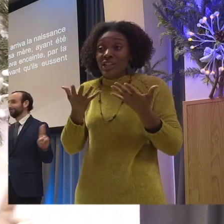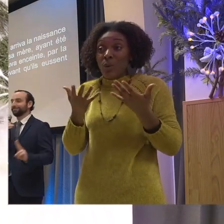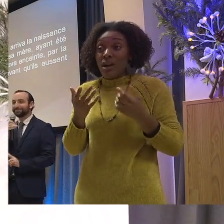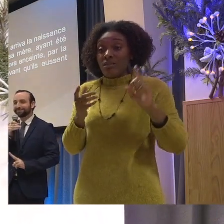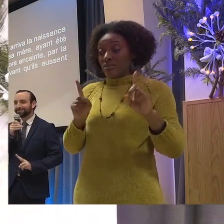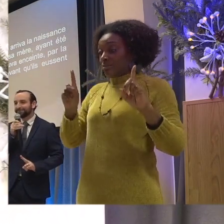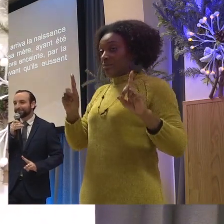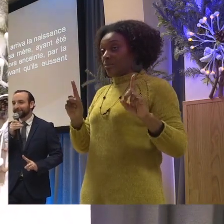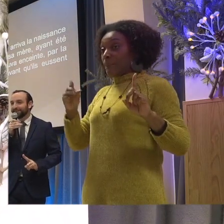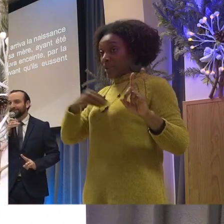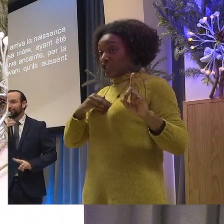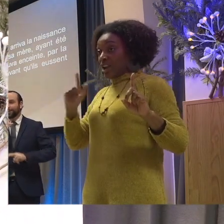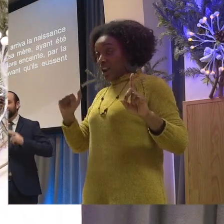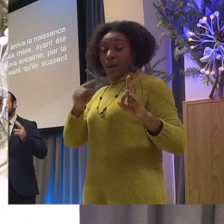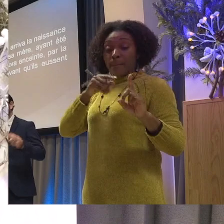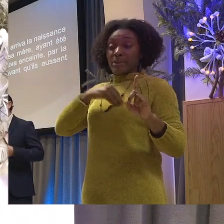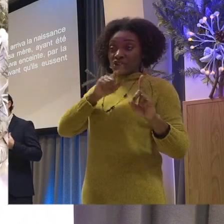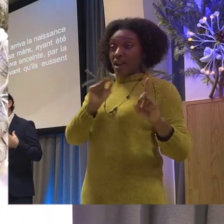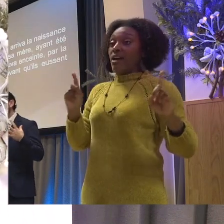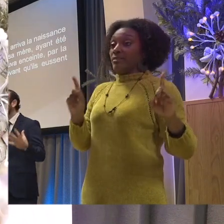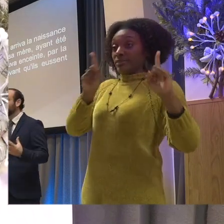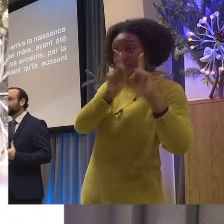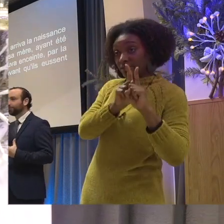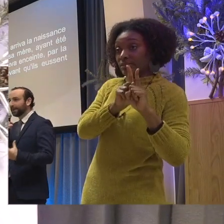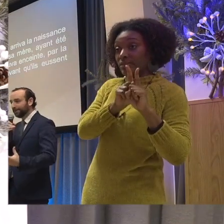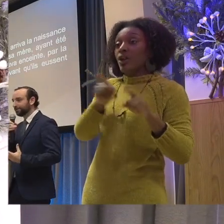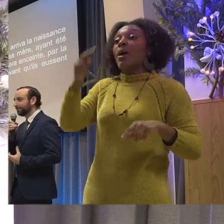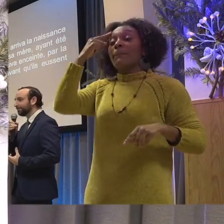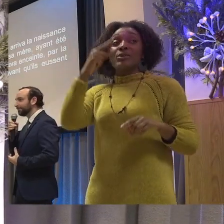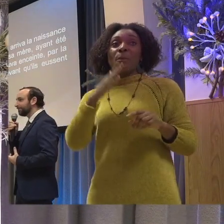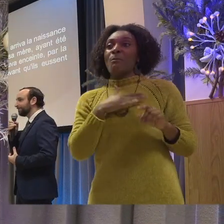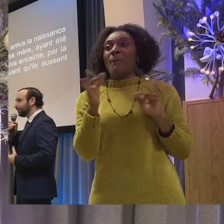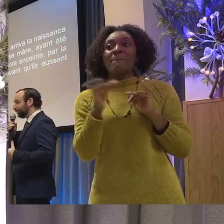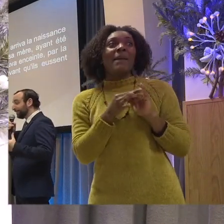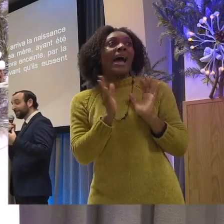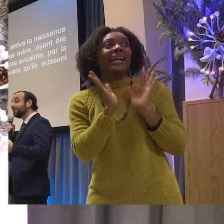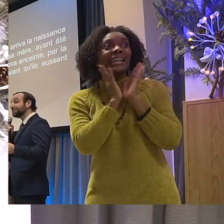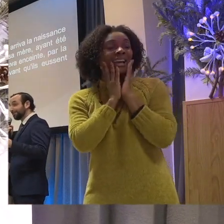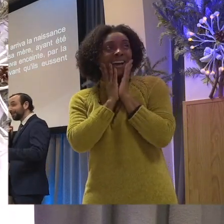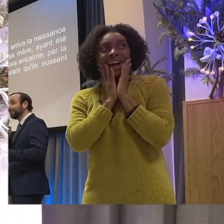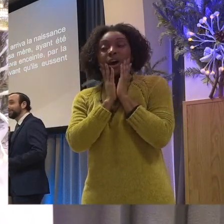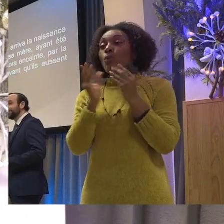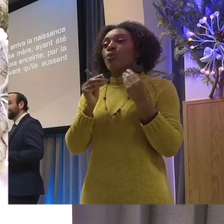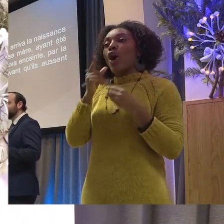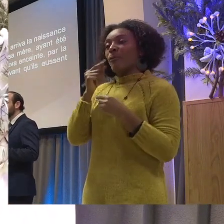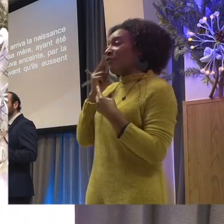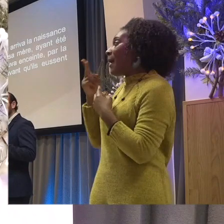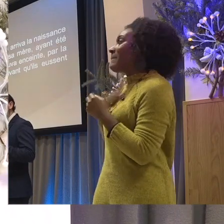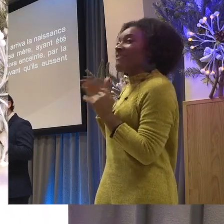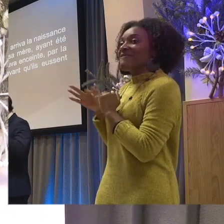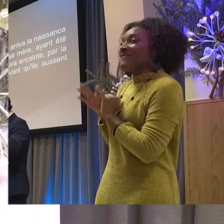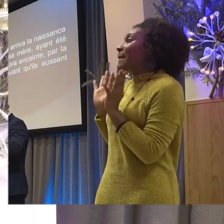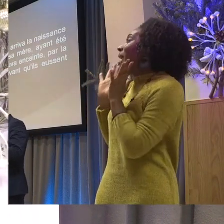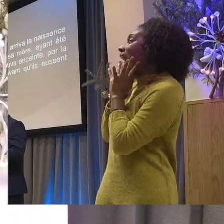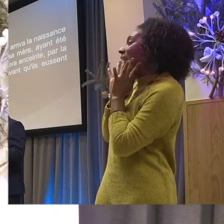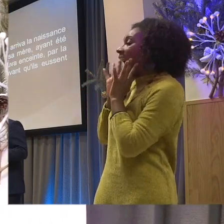pécheurs. Si tu idéalises ton mari, si tu idéalises ta femme, tu vas au-devant